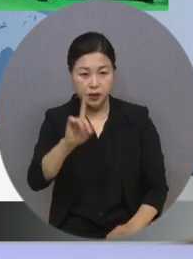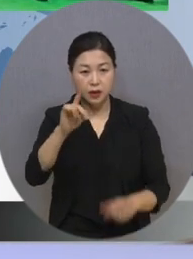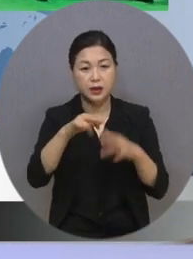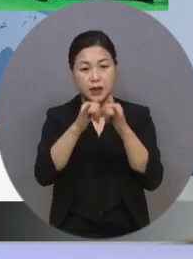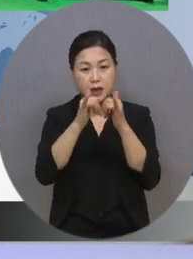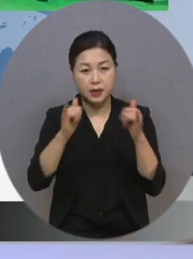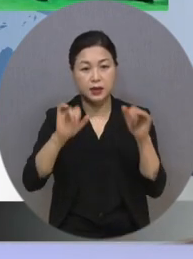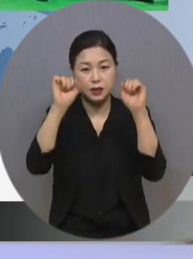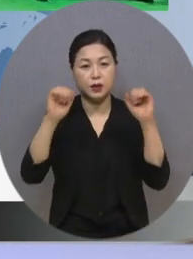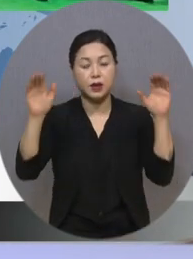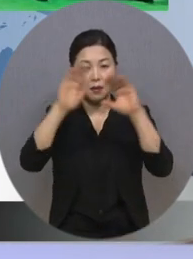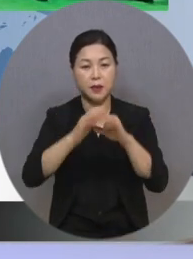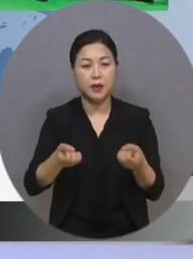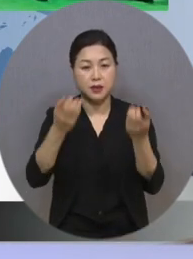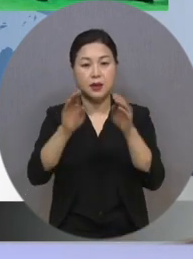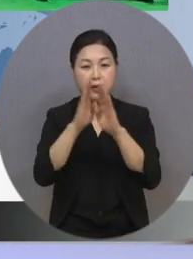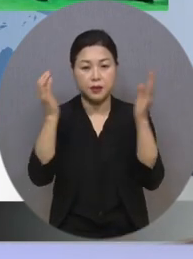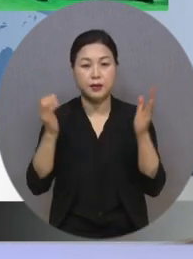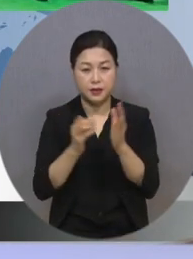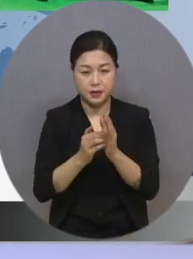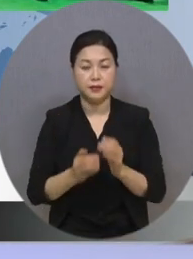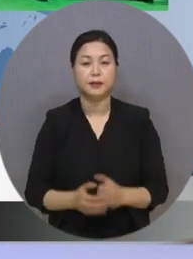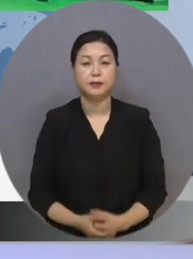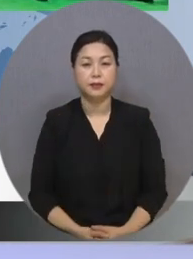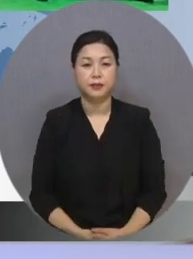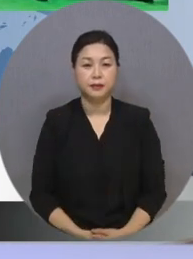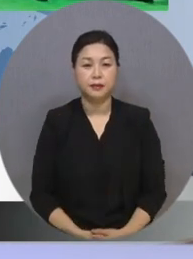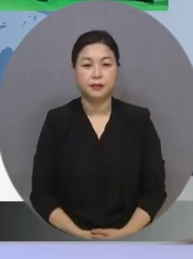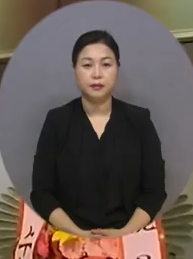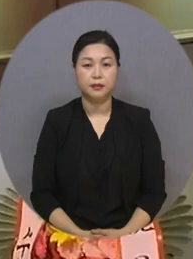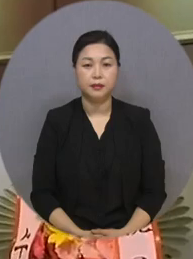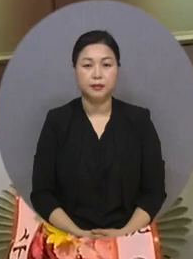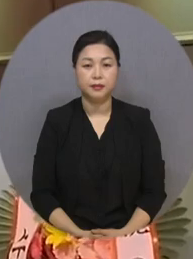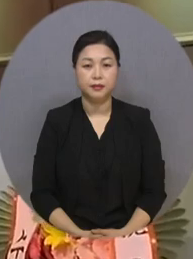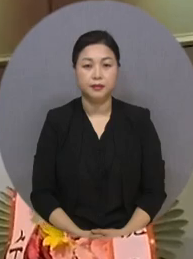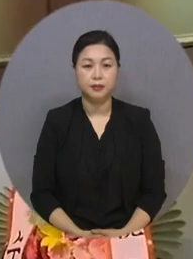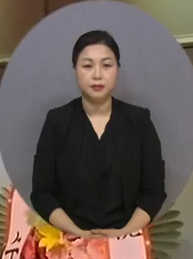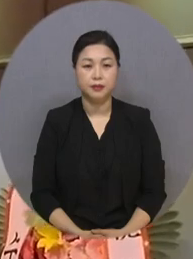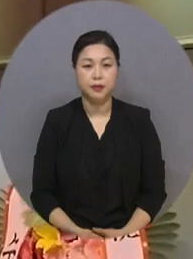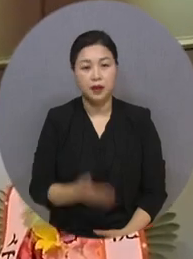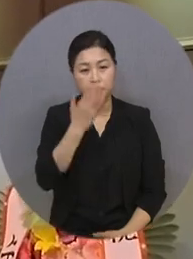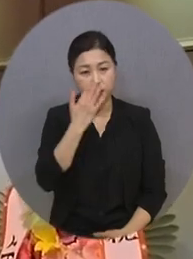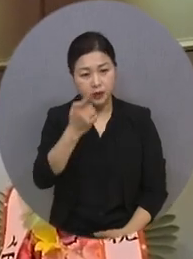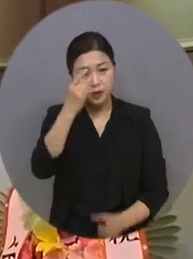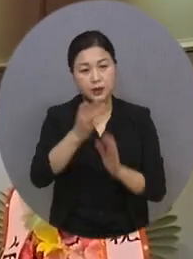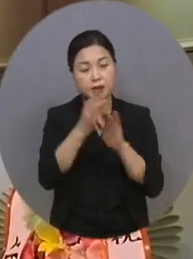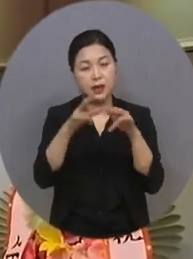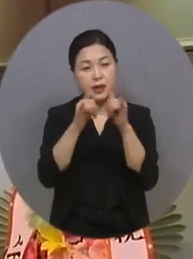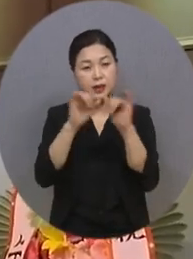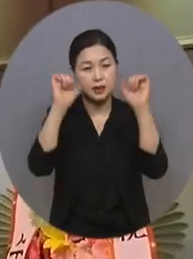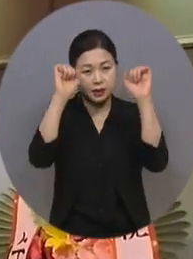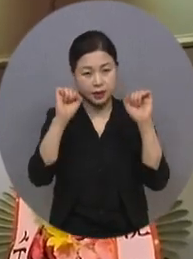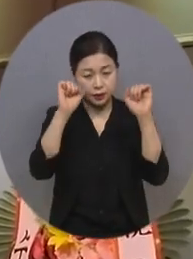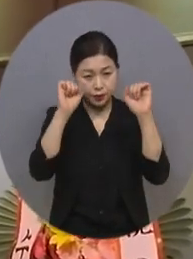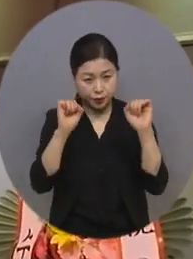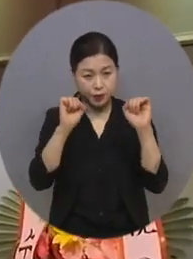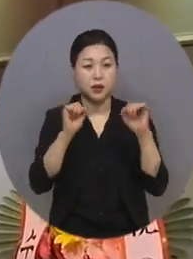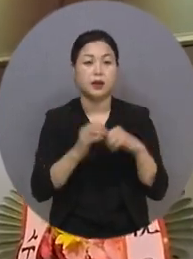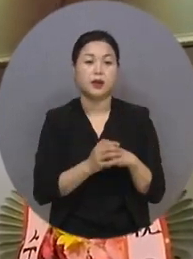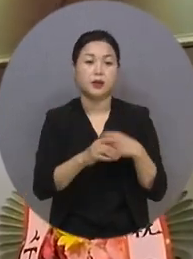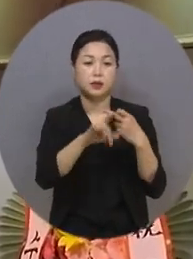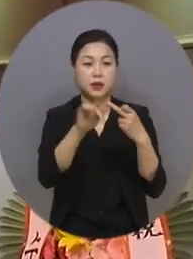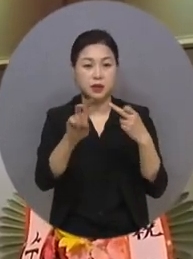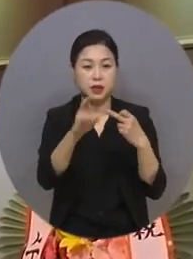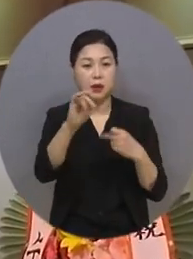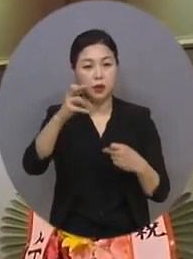행사가 열렸습니다. 황영재 기자가 전합니다. 순천시 장애인체육회는 지난 20일 아모르